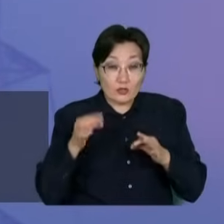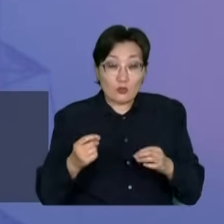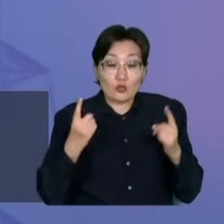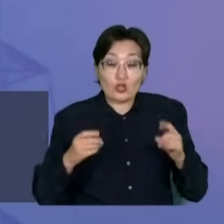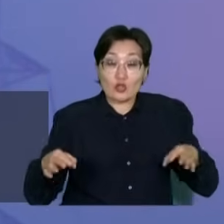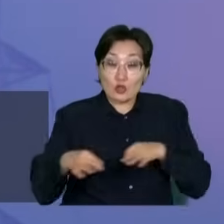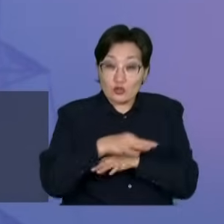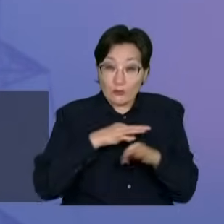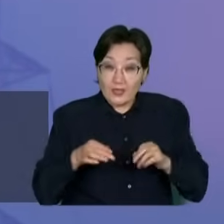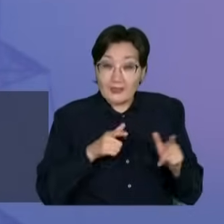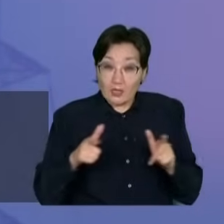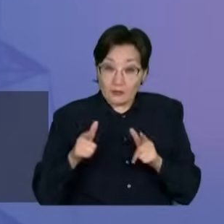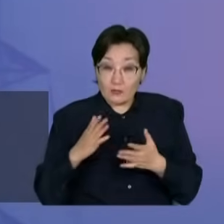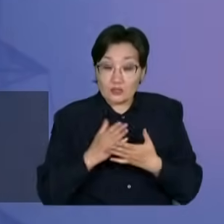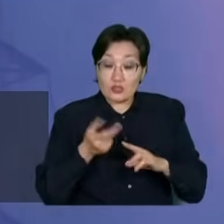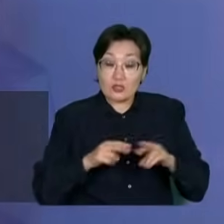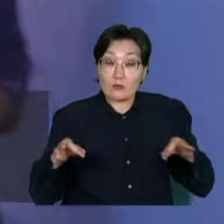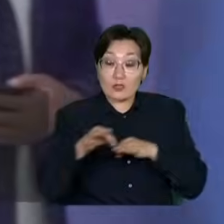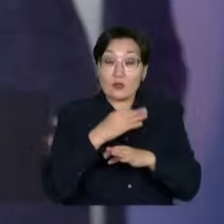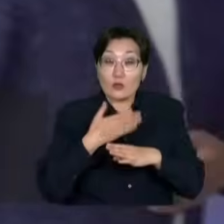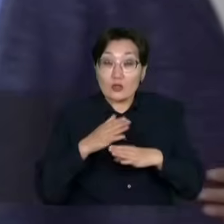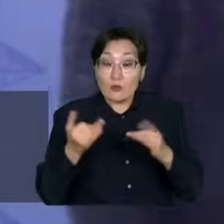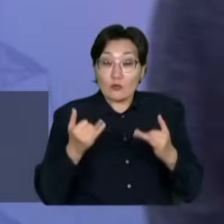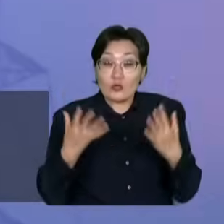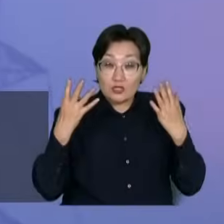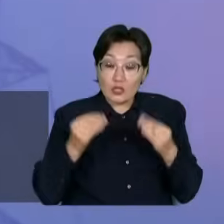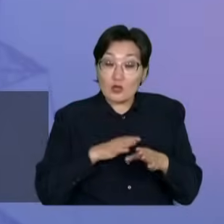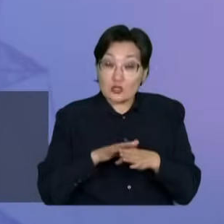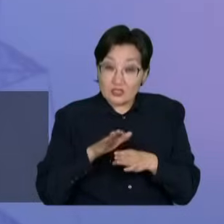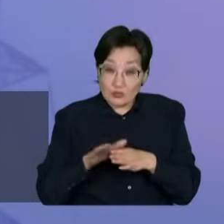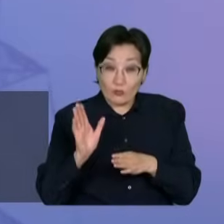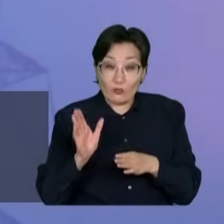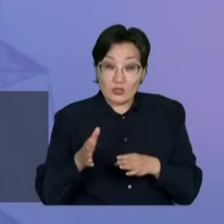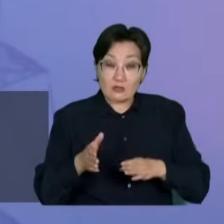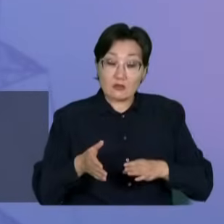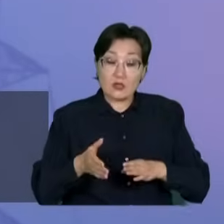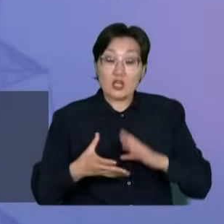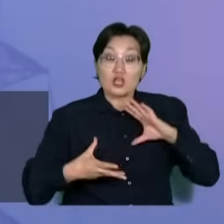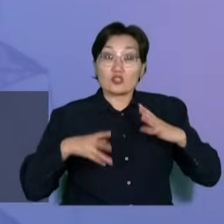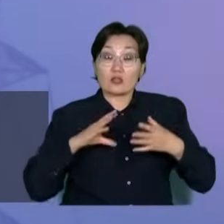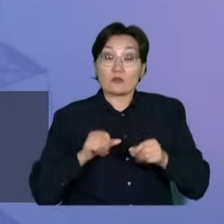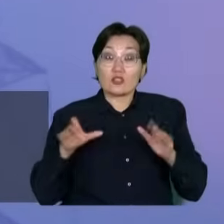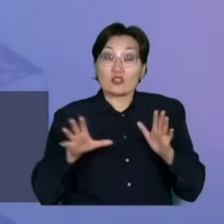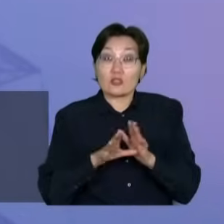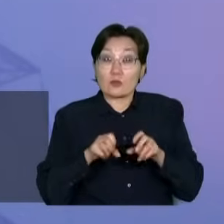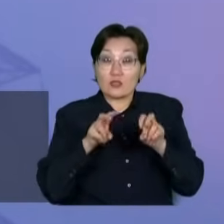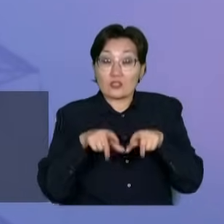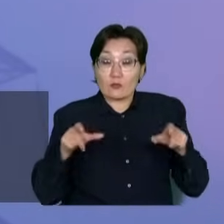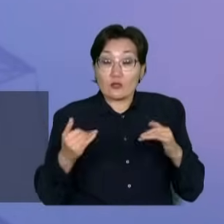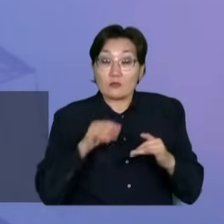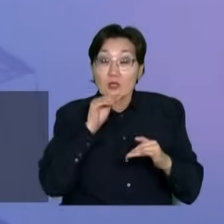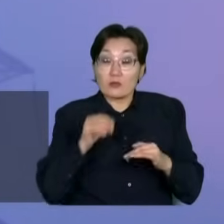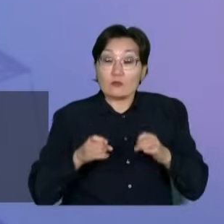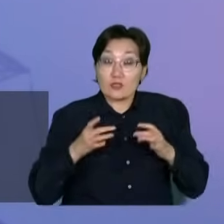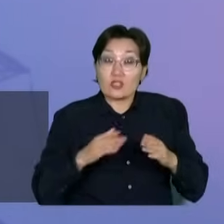жобалар жасалынуда, ол жобалар кезек-кезегімен бүгінгі күнде жүзеге асатын болады. Жалпы энергетиктарды бүгінгі кәсіби